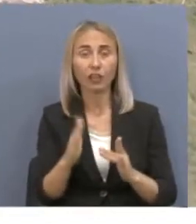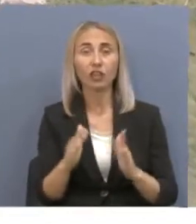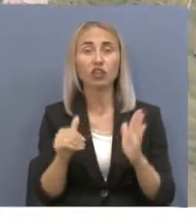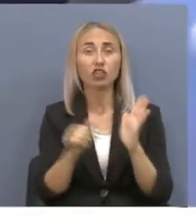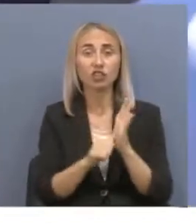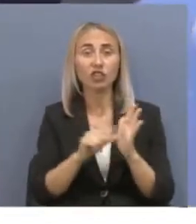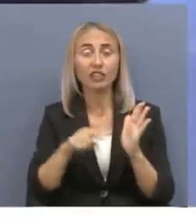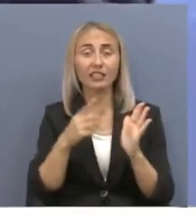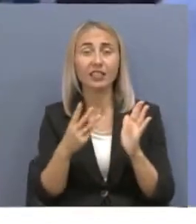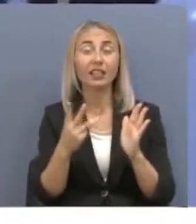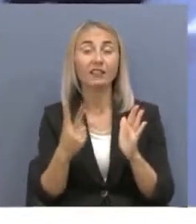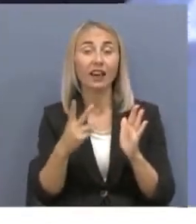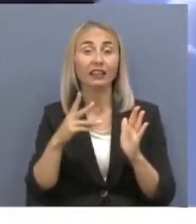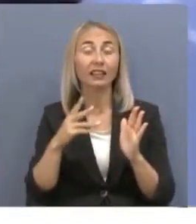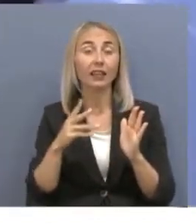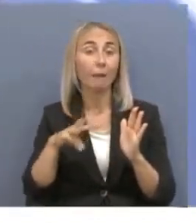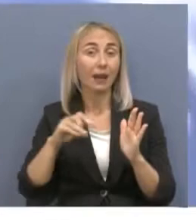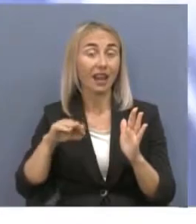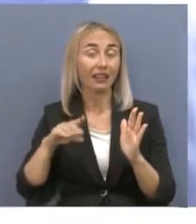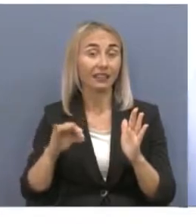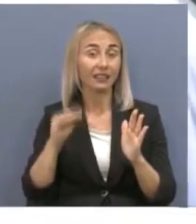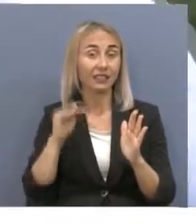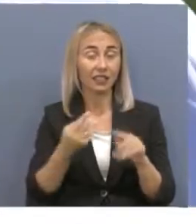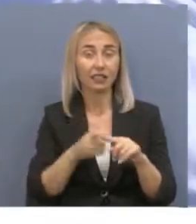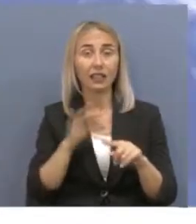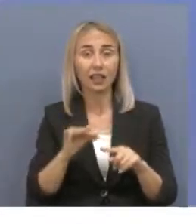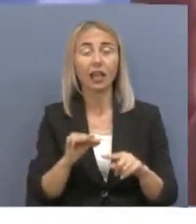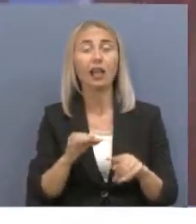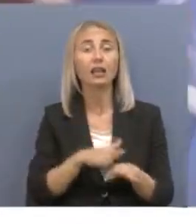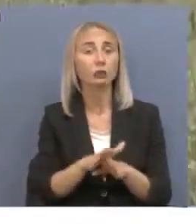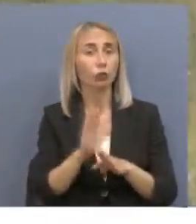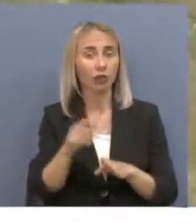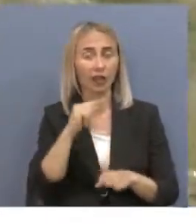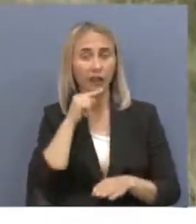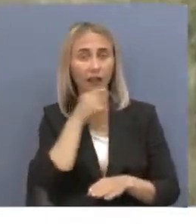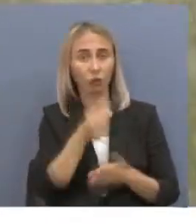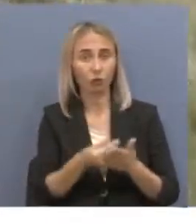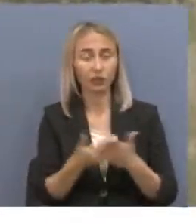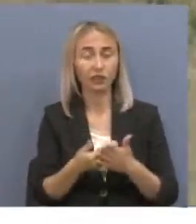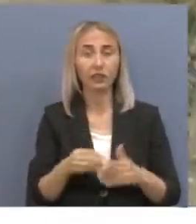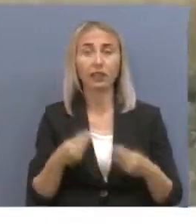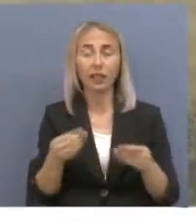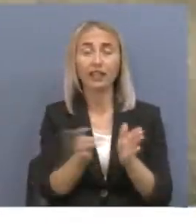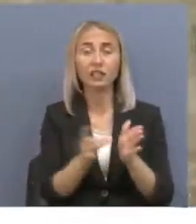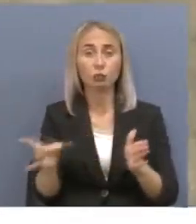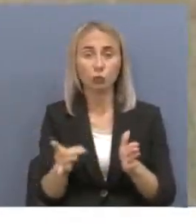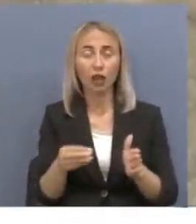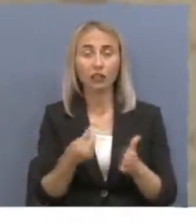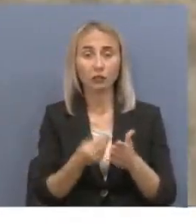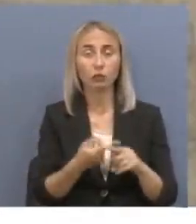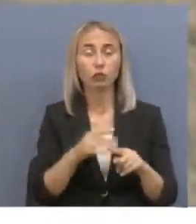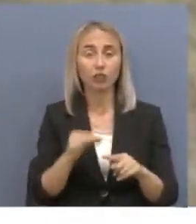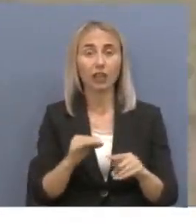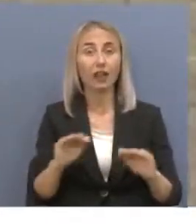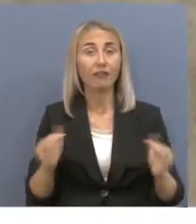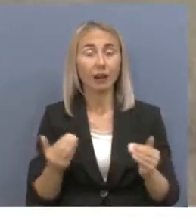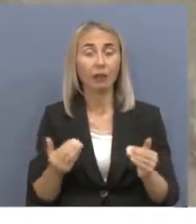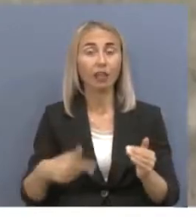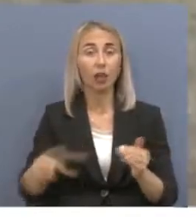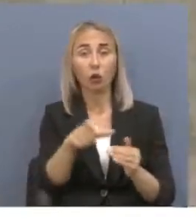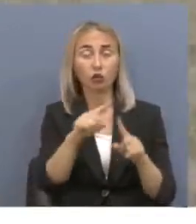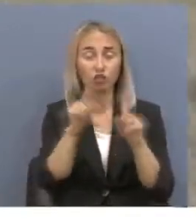6,2 миллиарда тенге, который будет реализовываться за счет экономии средств, выделенных республиканским бюджетом в рамках дорожной